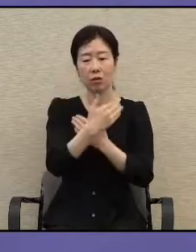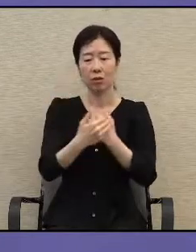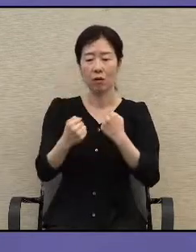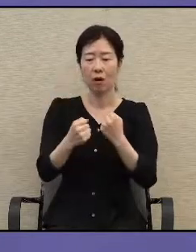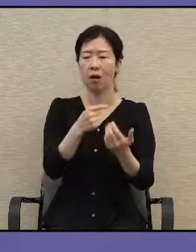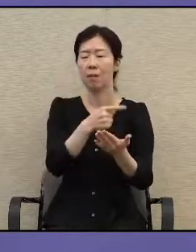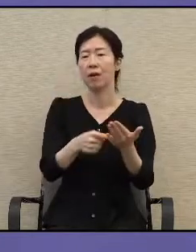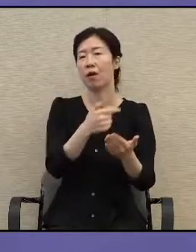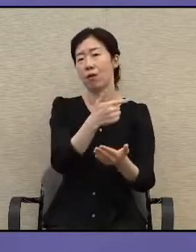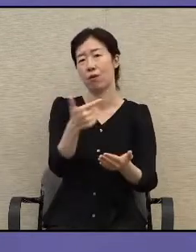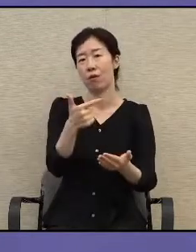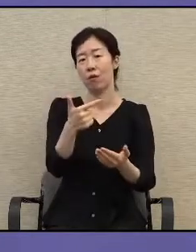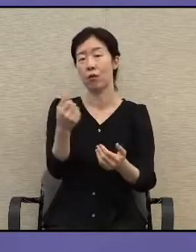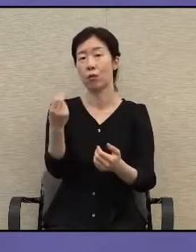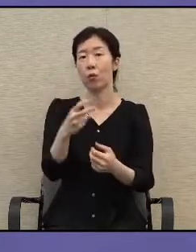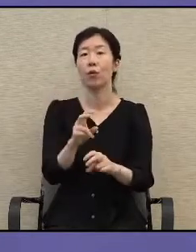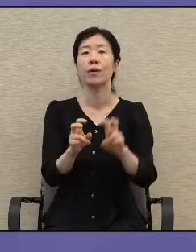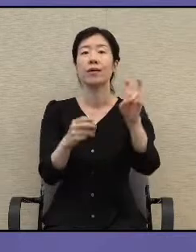20대 같은 경우도